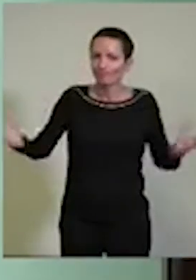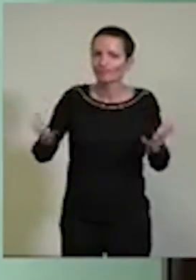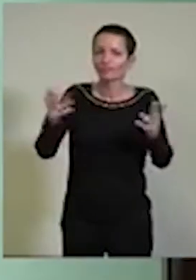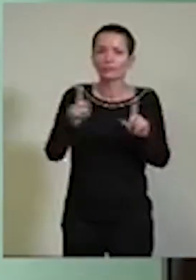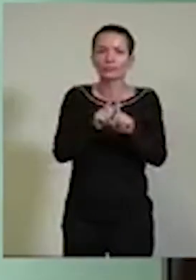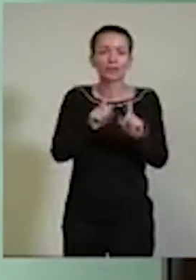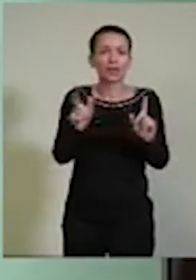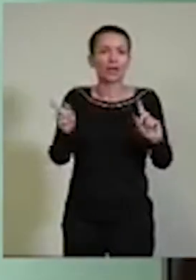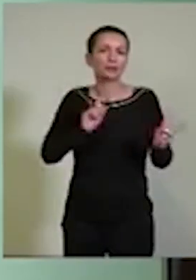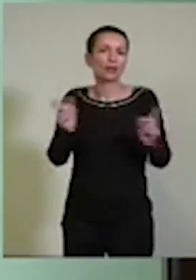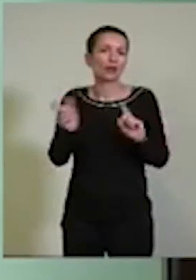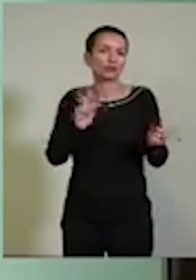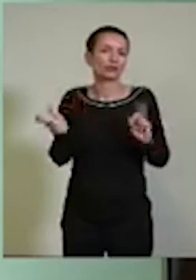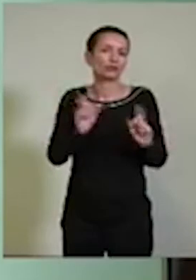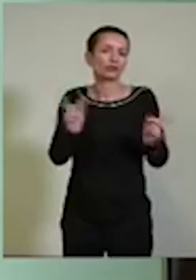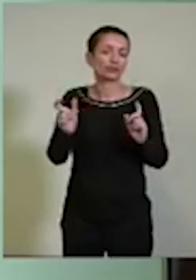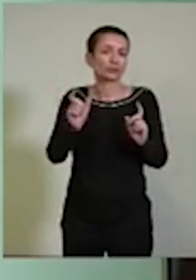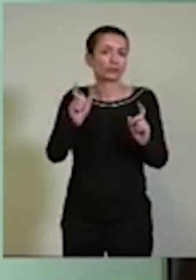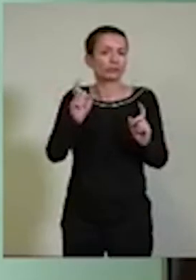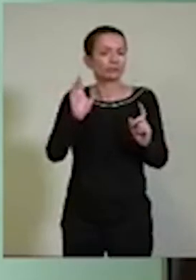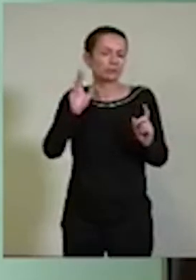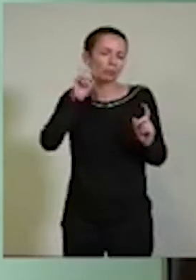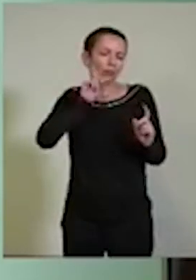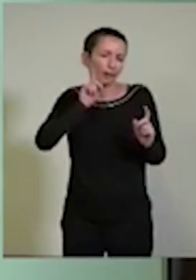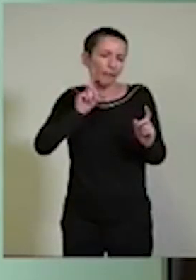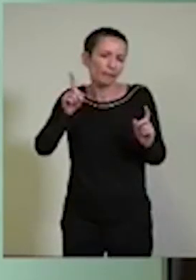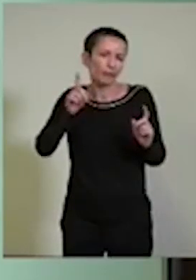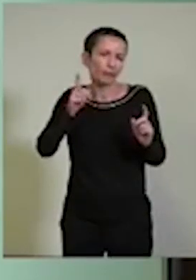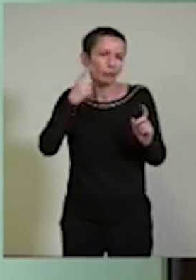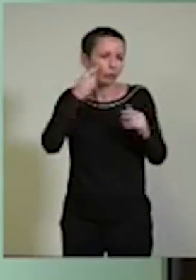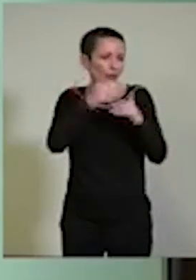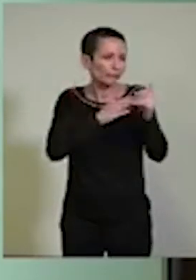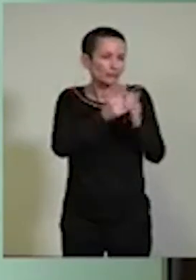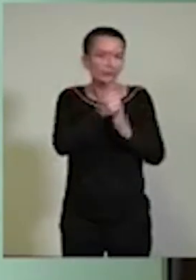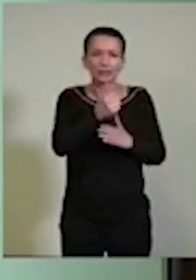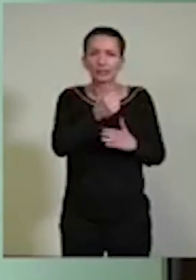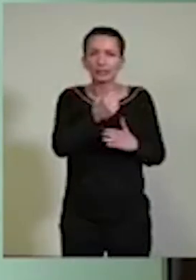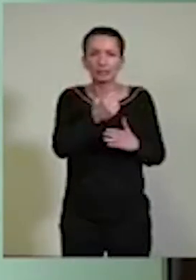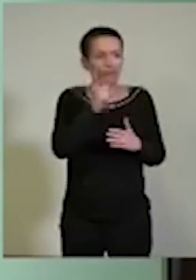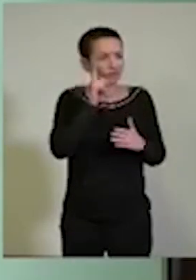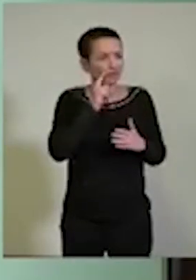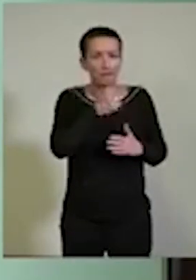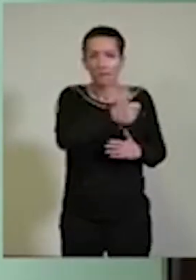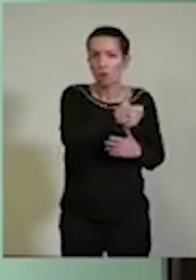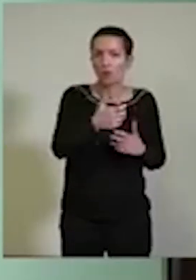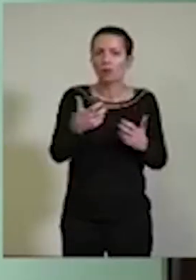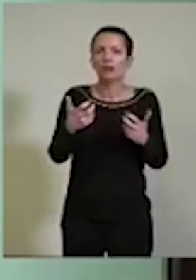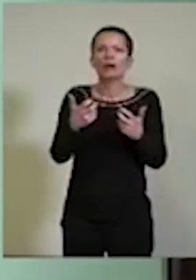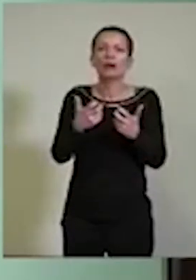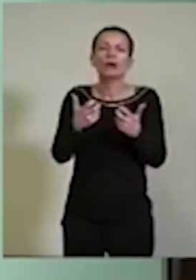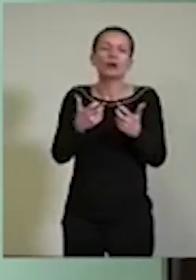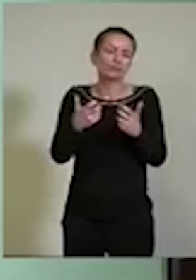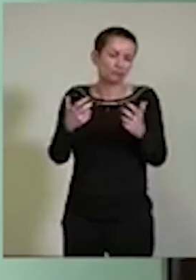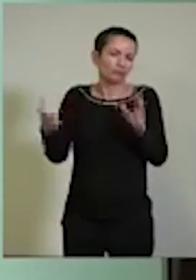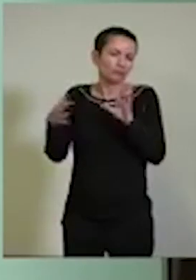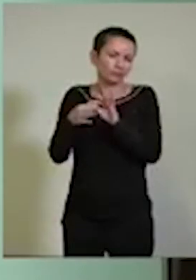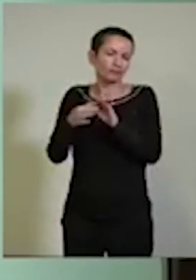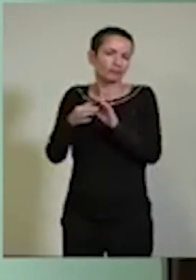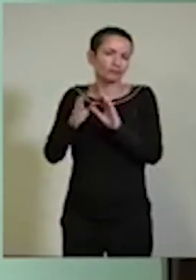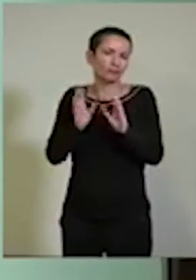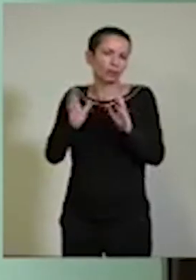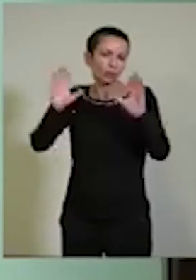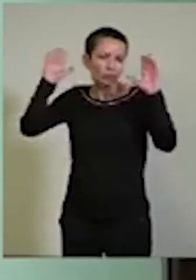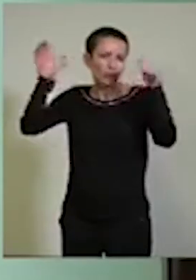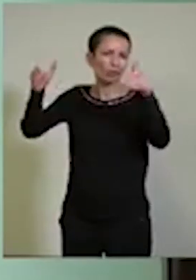les femmes dans les métiers en tension où il y a peu de femmes. Donc, à titre exemple, donc ça c'est aussi en coopération avec Bordeaux Métropole, puisque